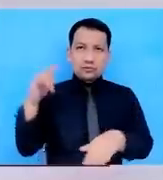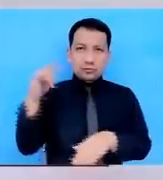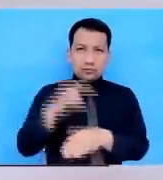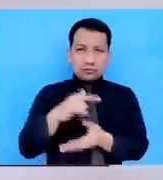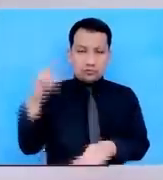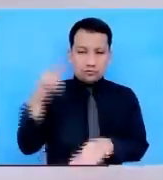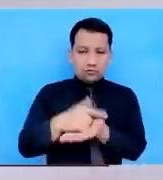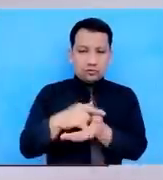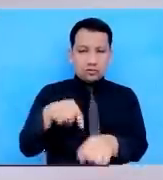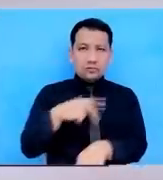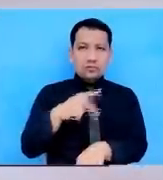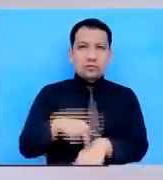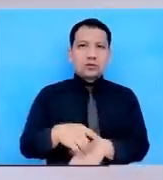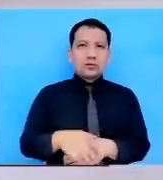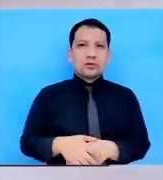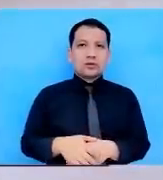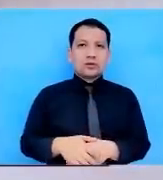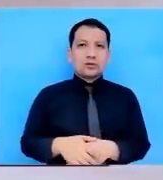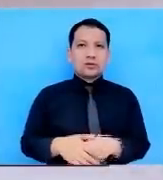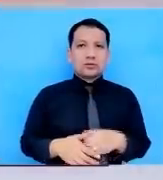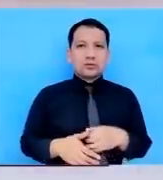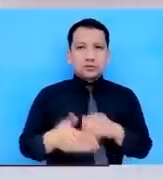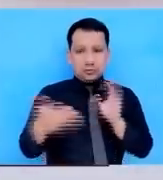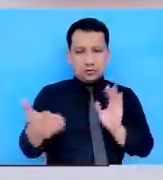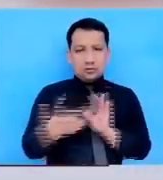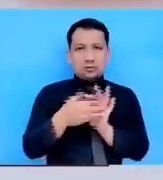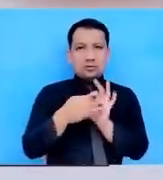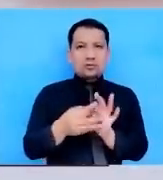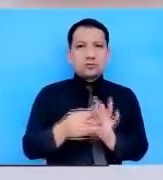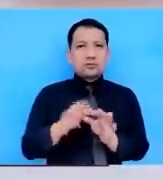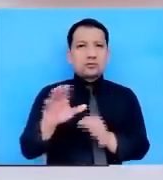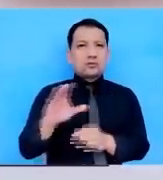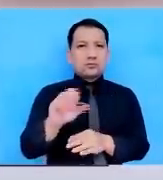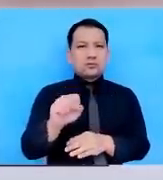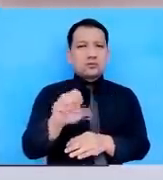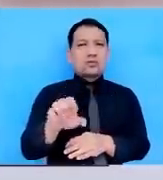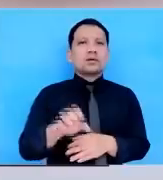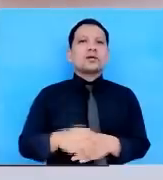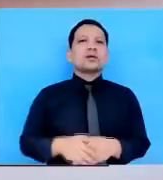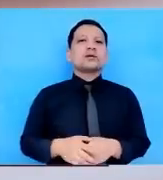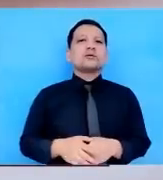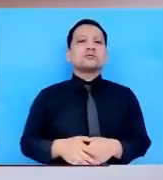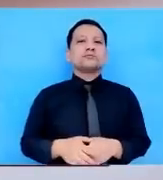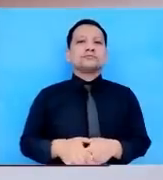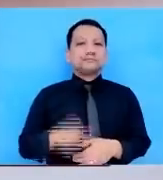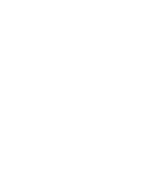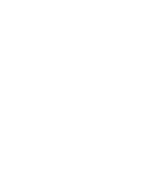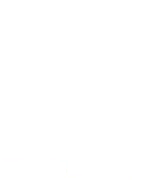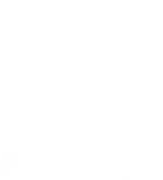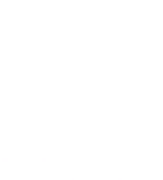in one way or another, he will have to face all of this. I think he has to come home.